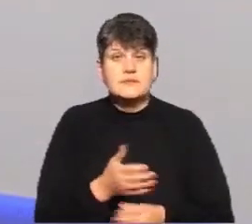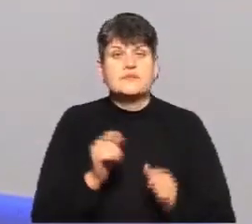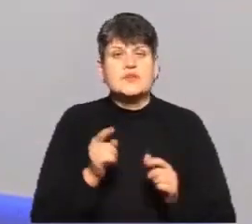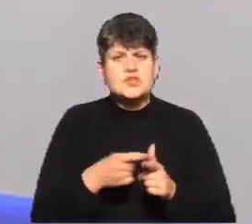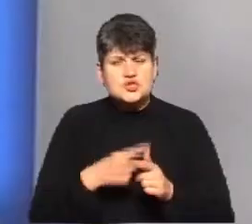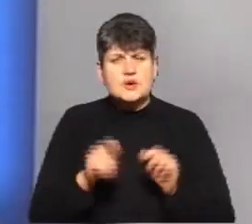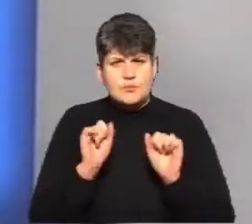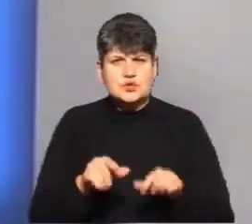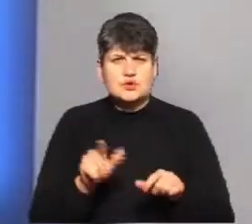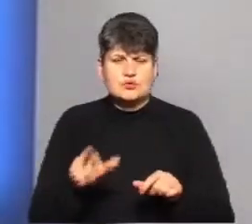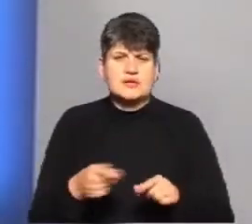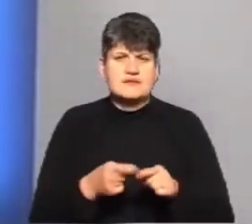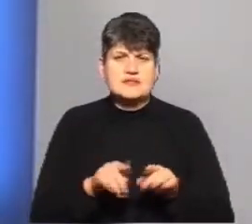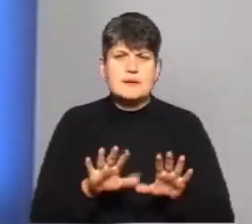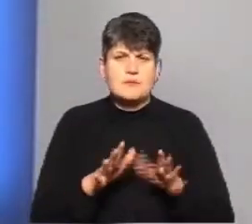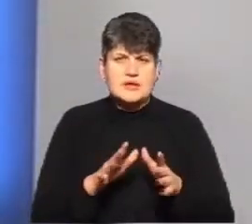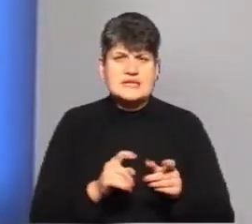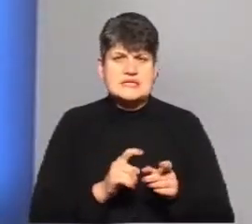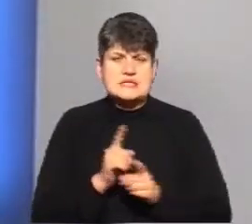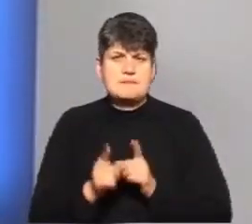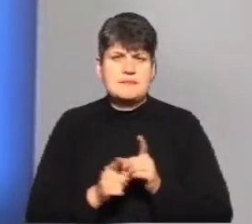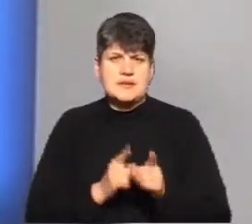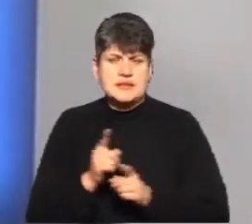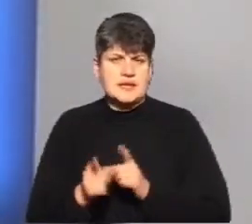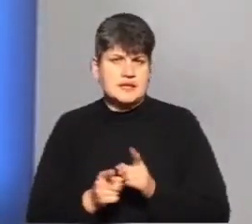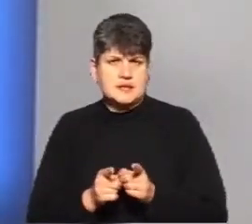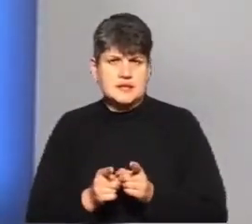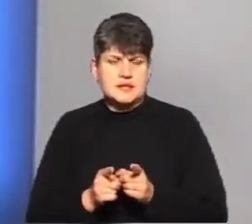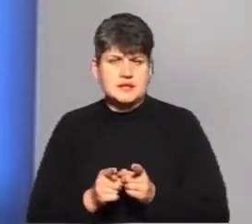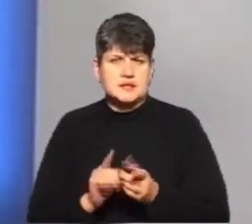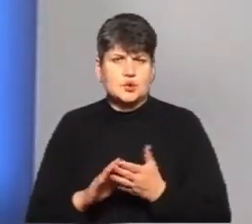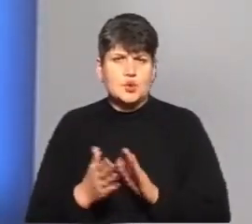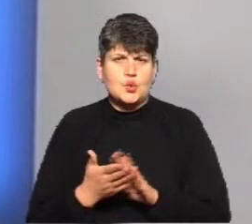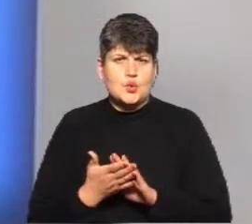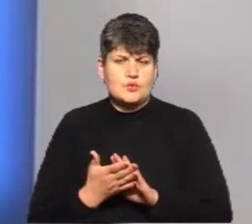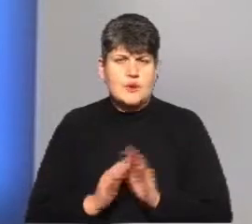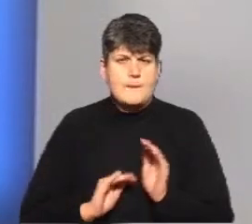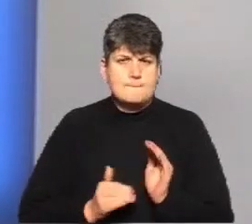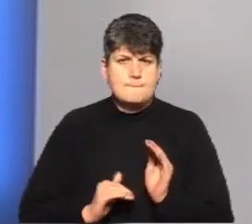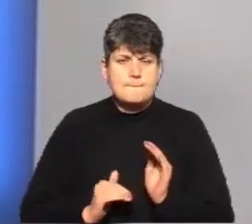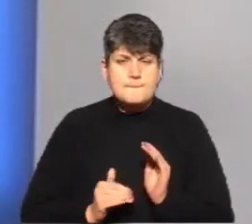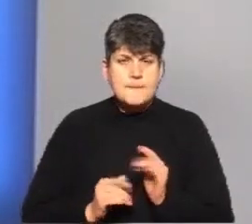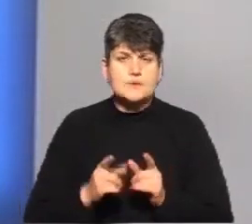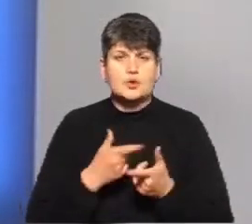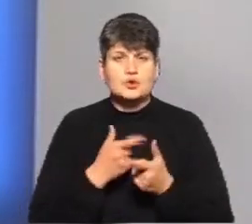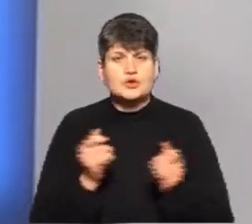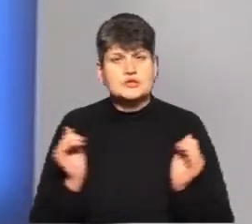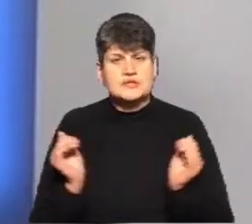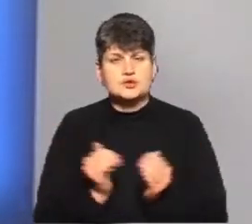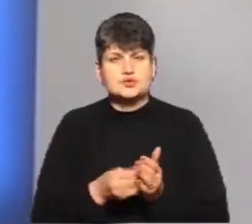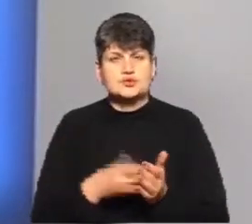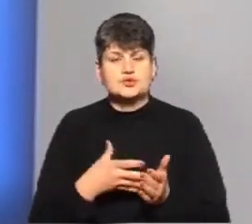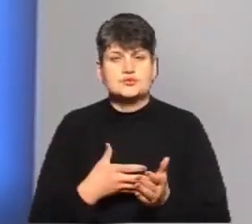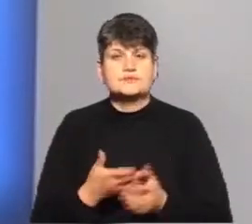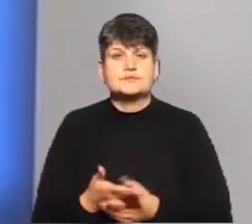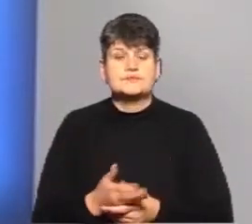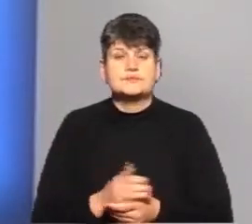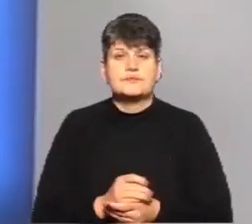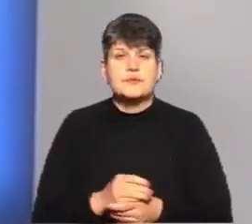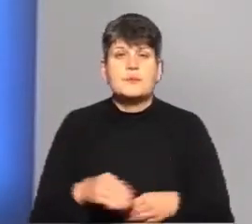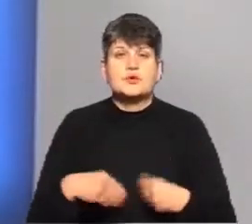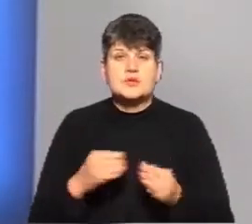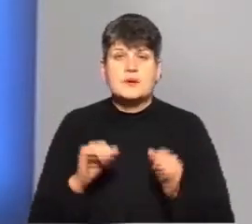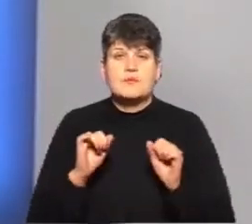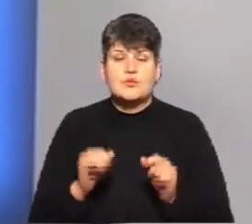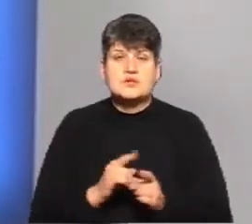момент змінити, переукласти з кимось договір з постачальником, який оголошує значно нижчу ціну, для прикладу? Постачальника можна змінювати хоча